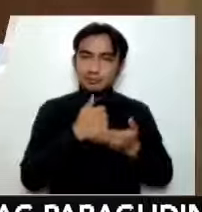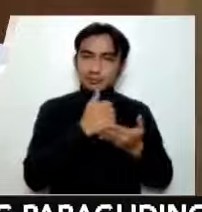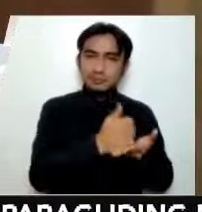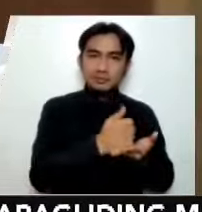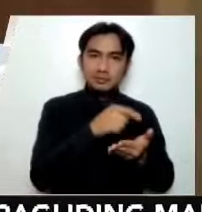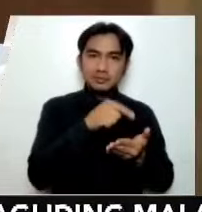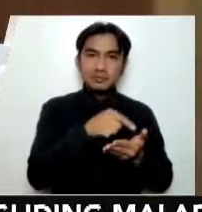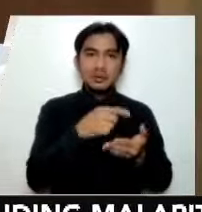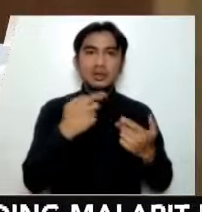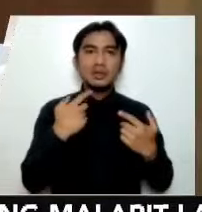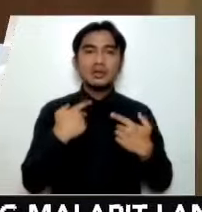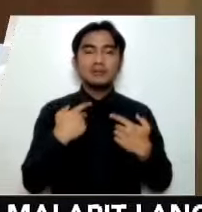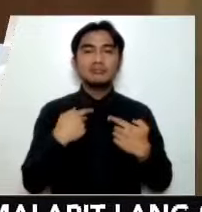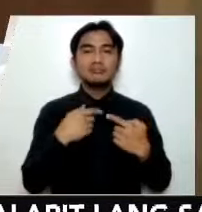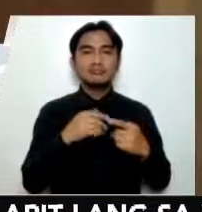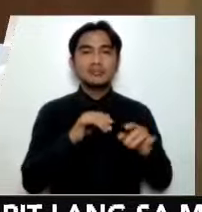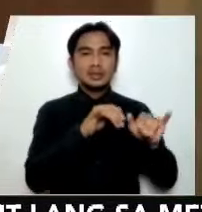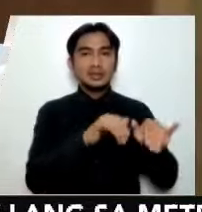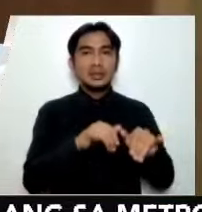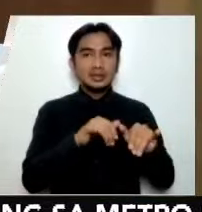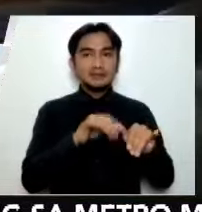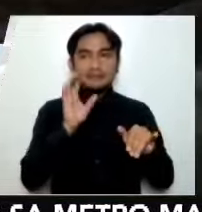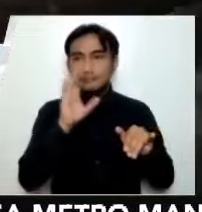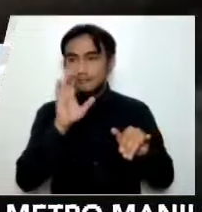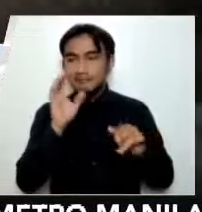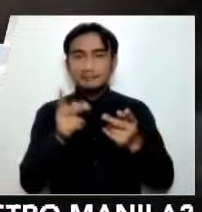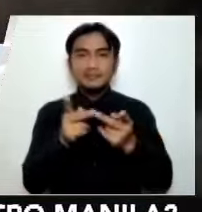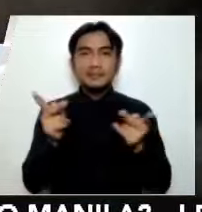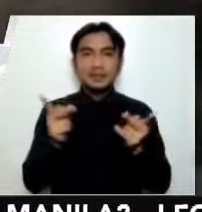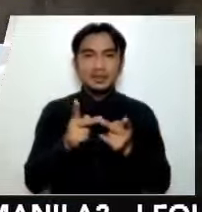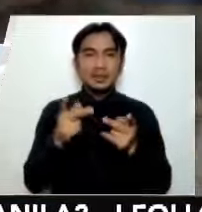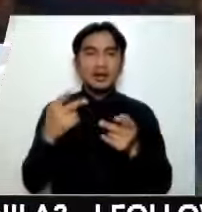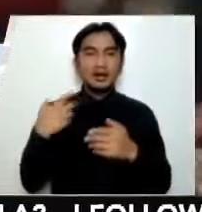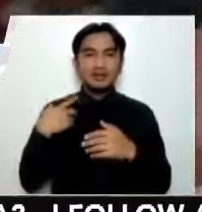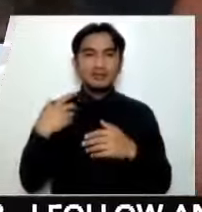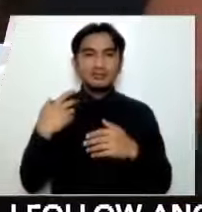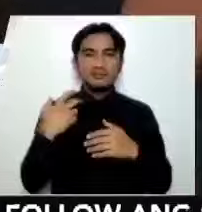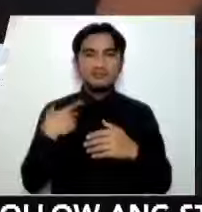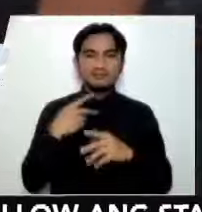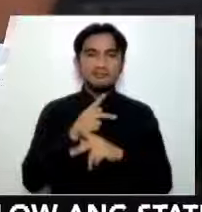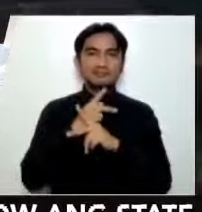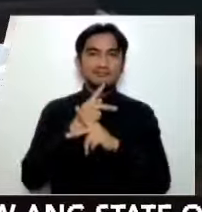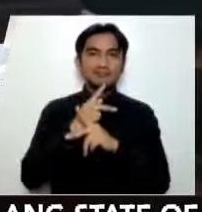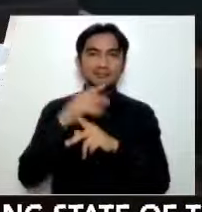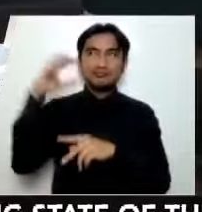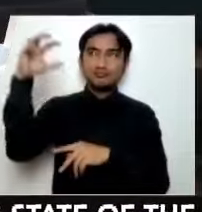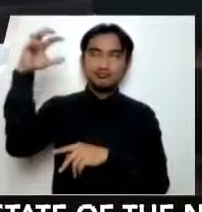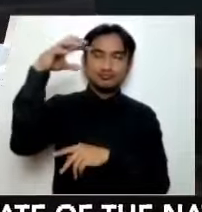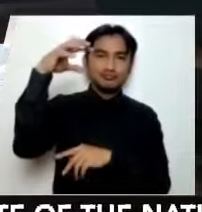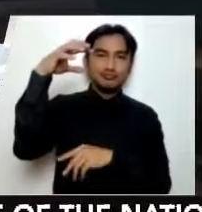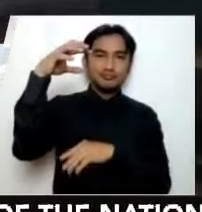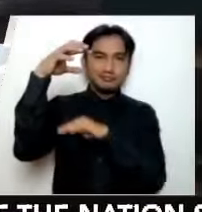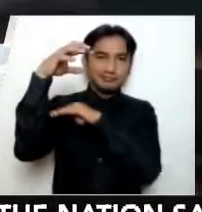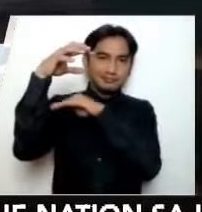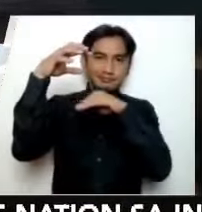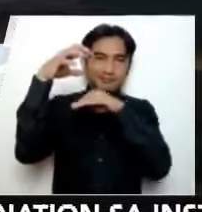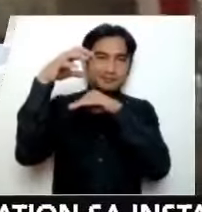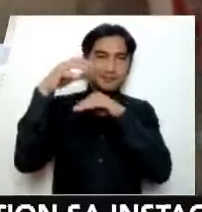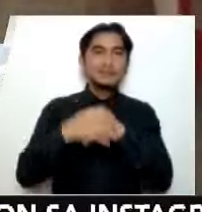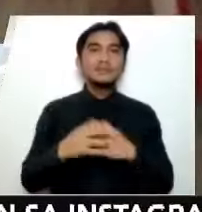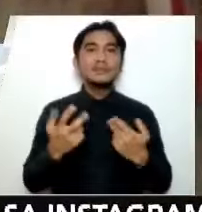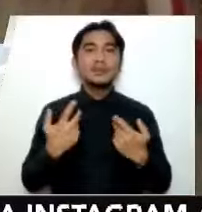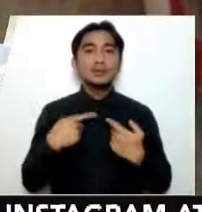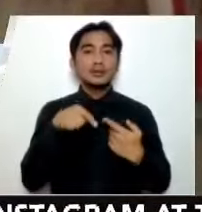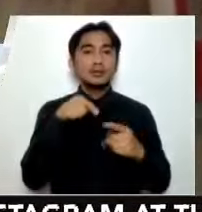tinatambayan na medyo malilim ang 70 years old naman na si Rudy blando di raw nagmimintis ng